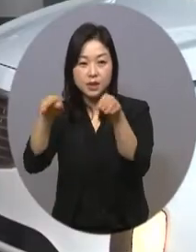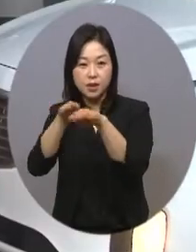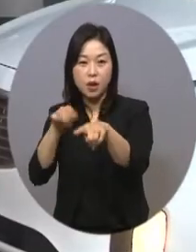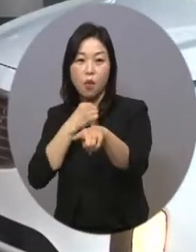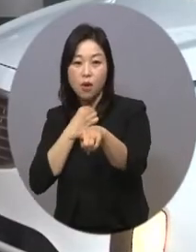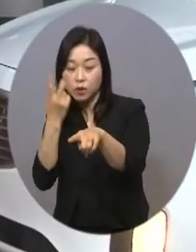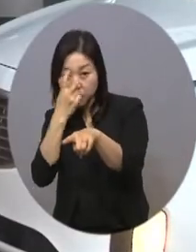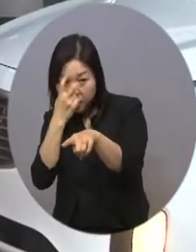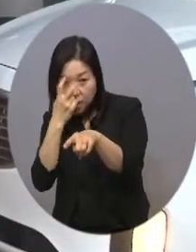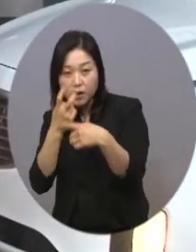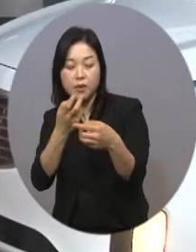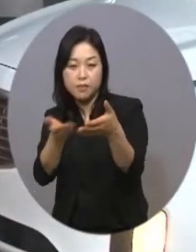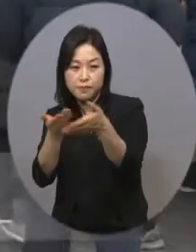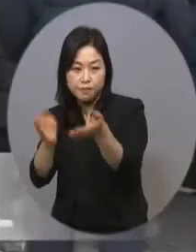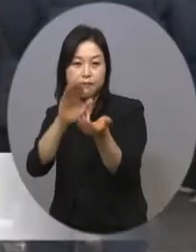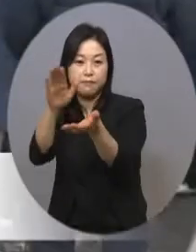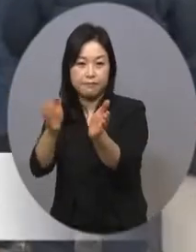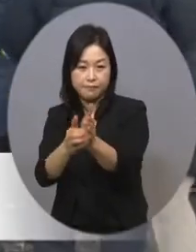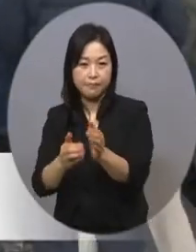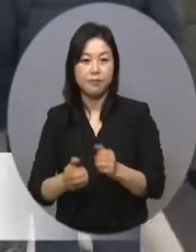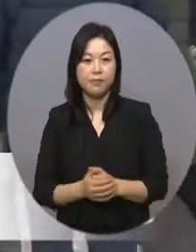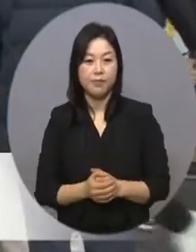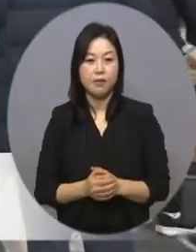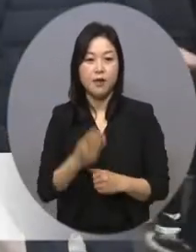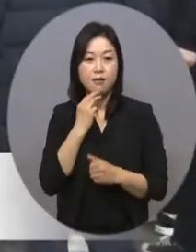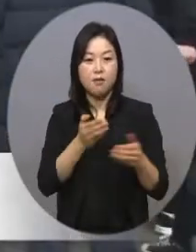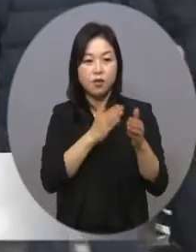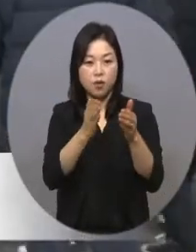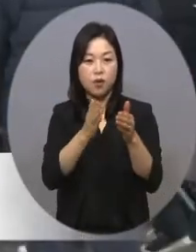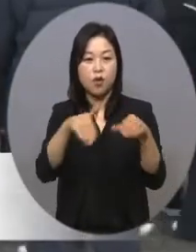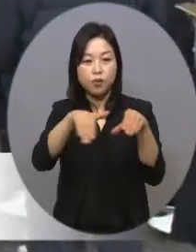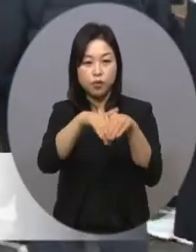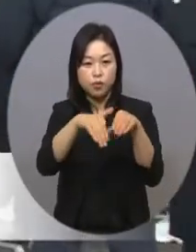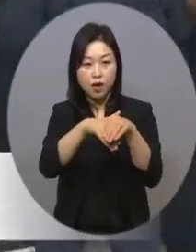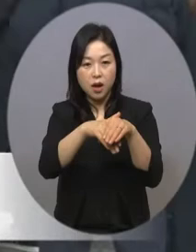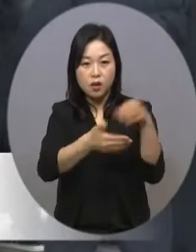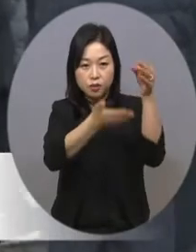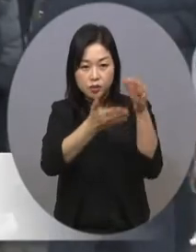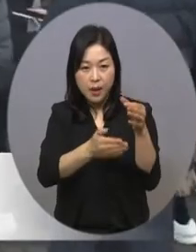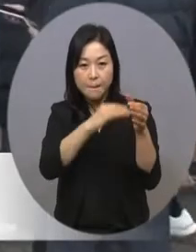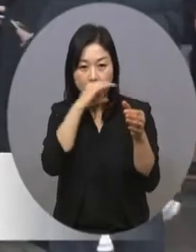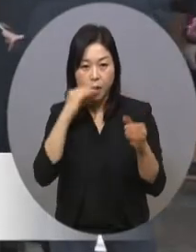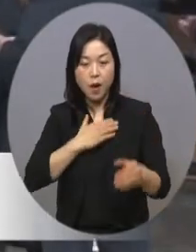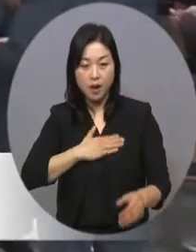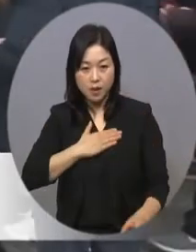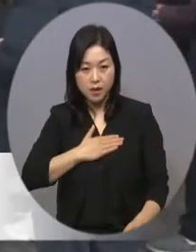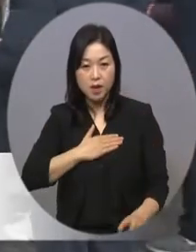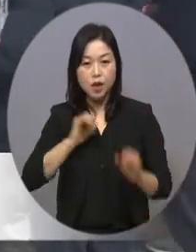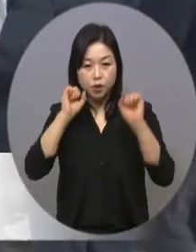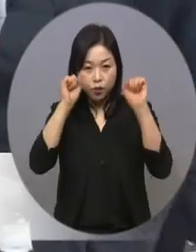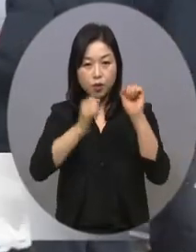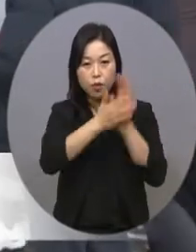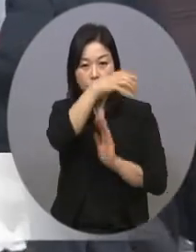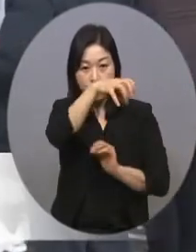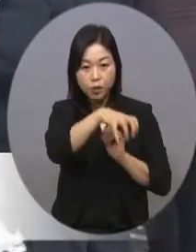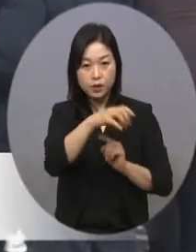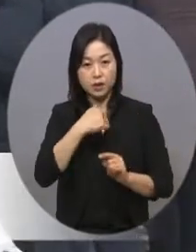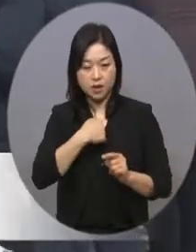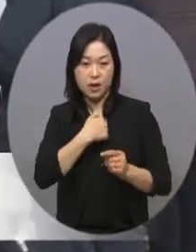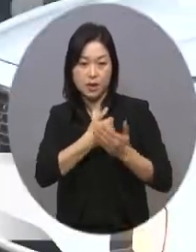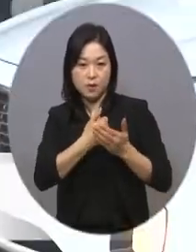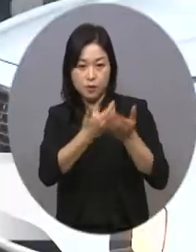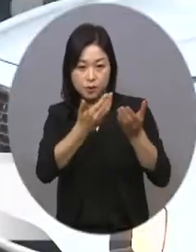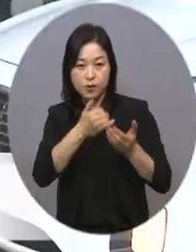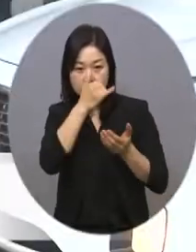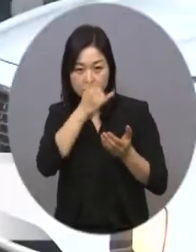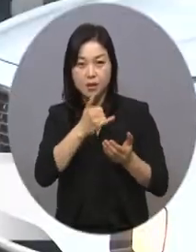통해 골고루 전달했습니다. 경기문화유산 바로알기 운동본부가 저희에게 이렇게 좋은 기회를 주셔서 올겨울을 따뜻하게 날 수 있을 것